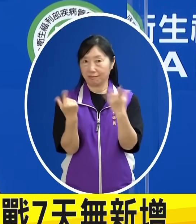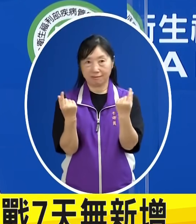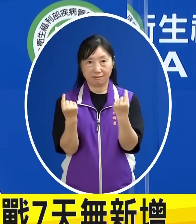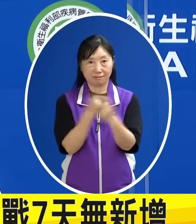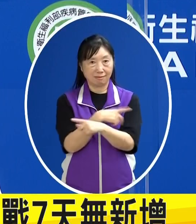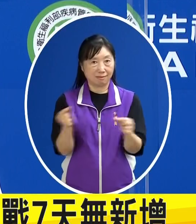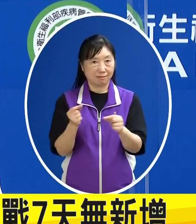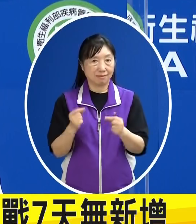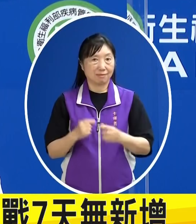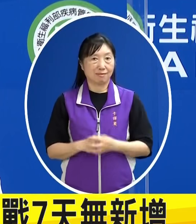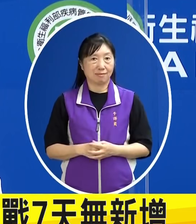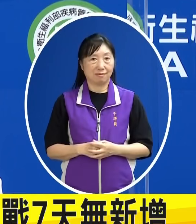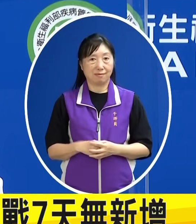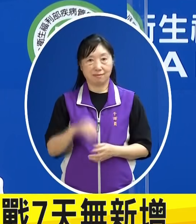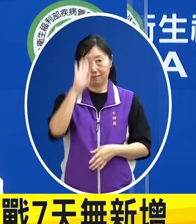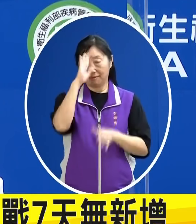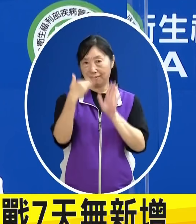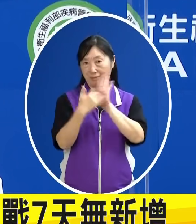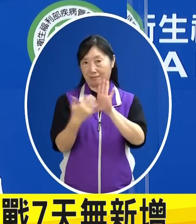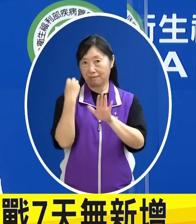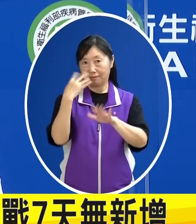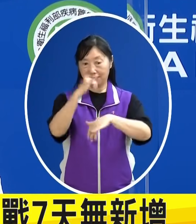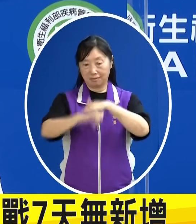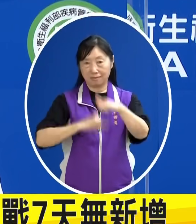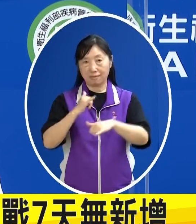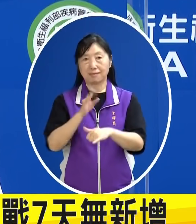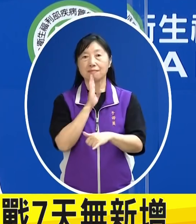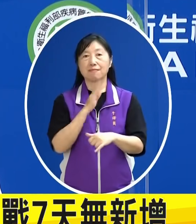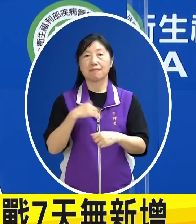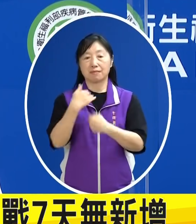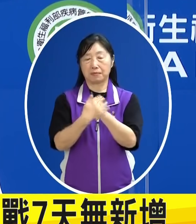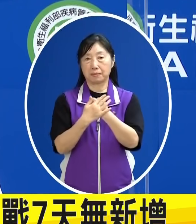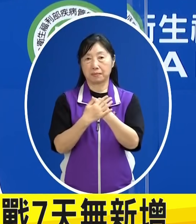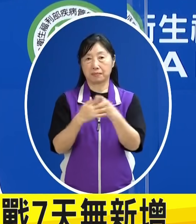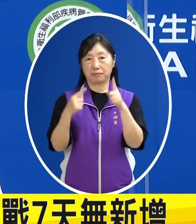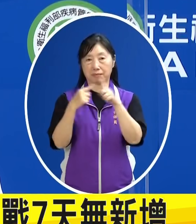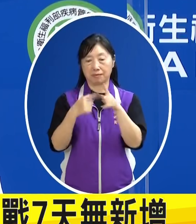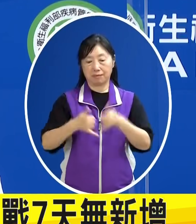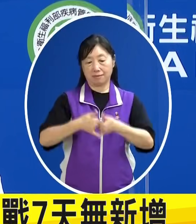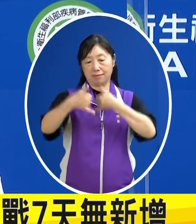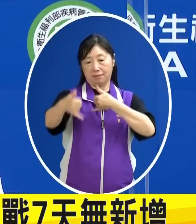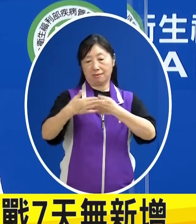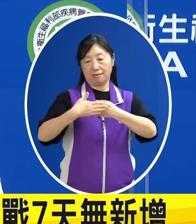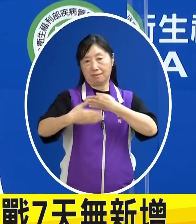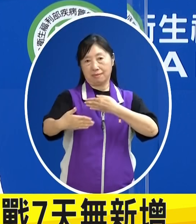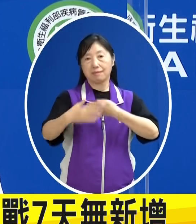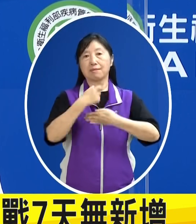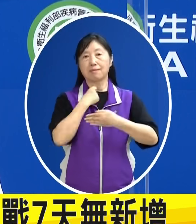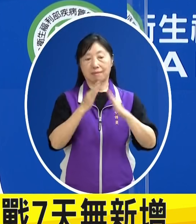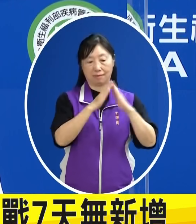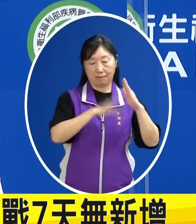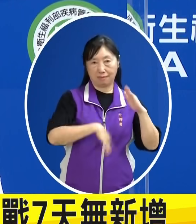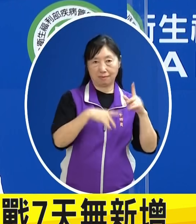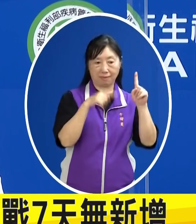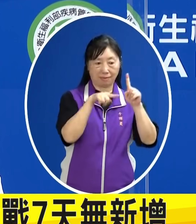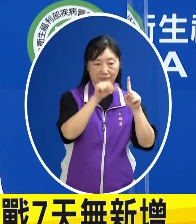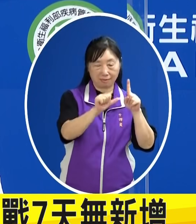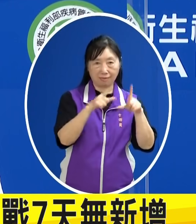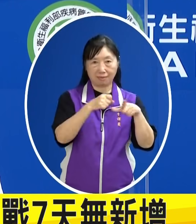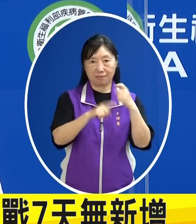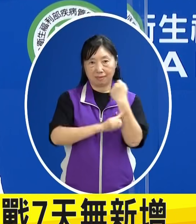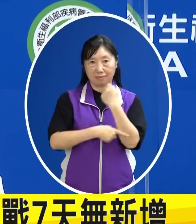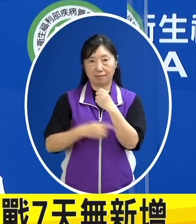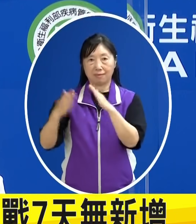样，哈，我们的防疫的新生活就是要保持社交距离，那室内1.5公尺，室